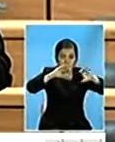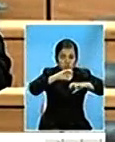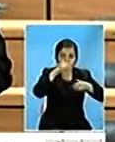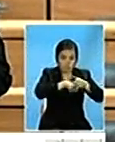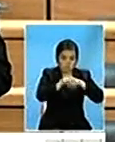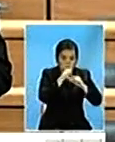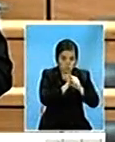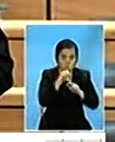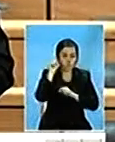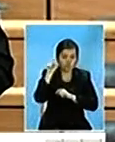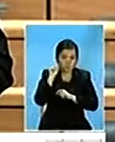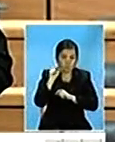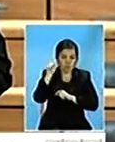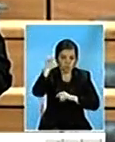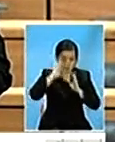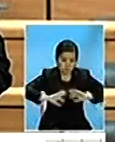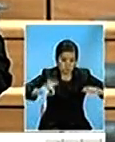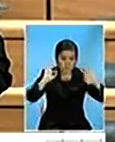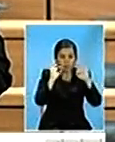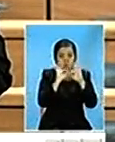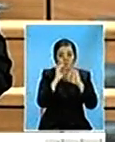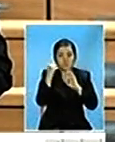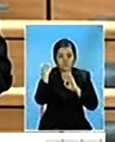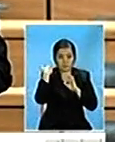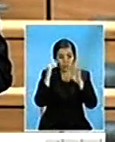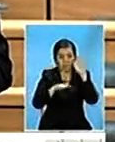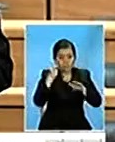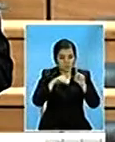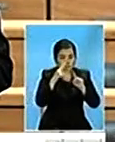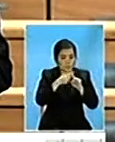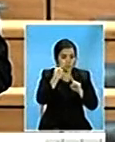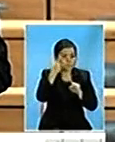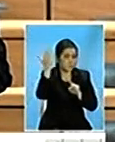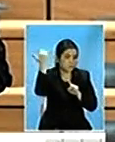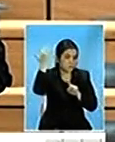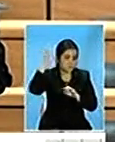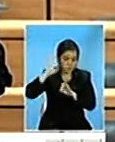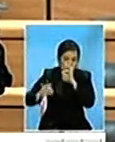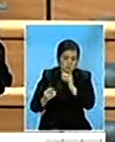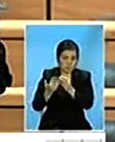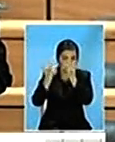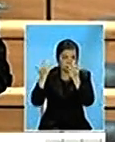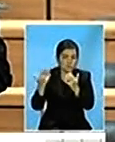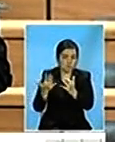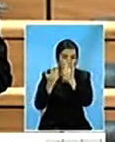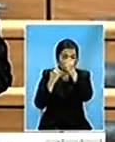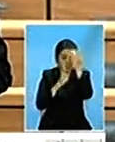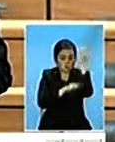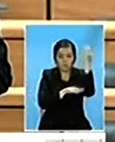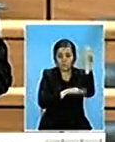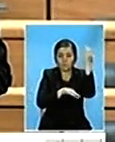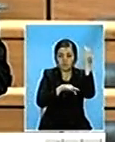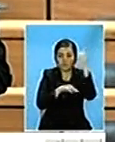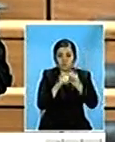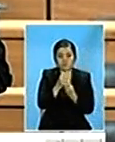เป็นสิ่งที่สำคัญท่านประธานครับเดือนกว่าที่แล้วเนี่ยไฟไหม้พรุควนเคร่งพรุควนเคร่